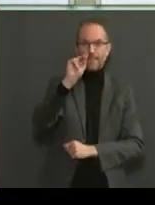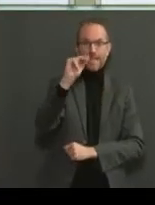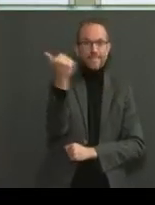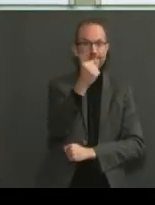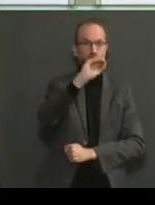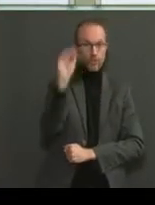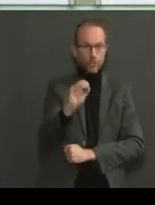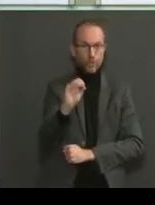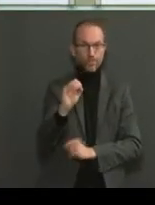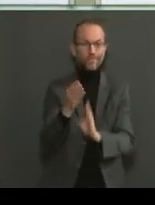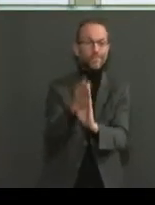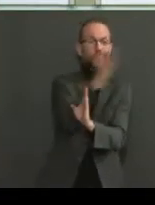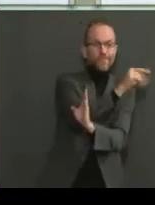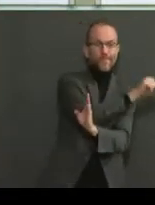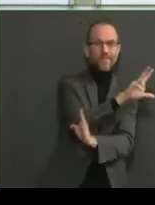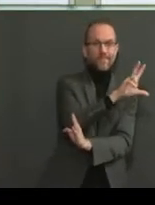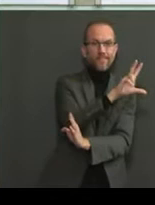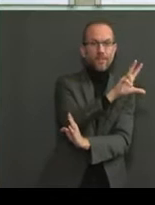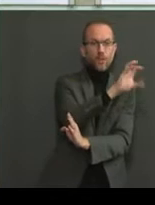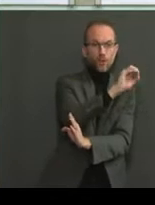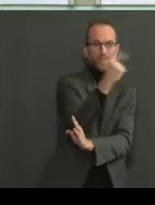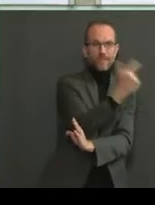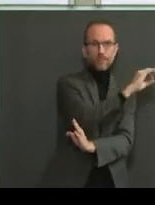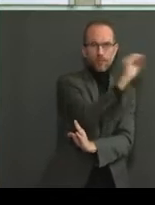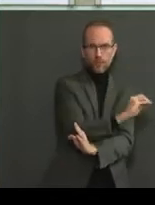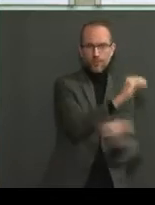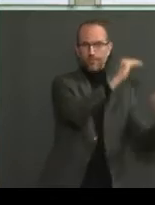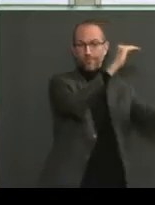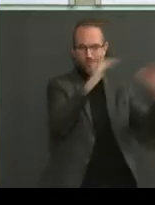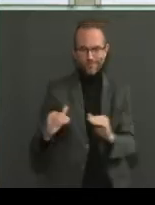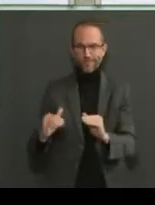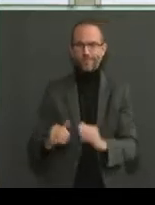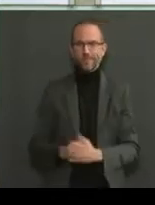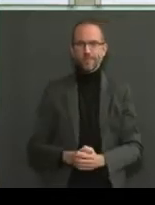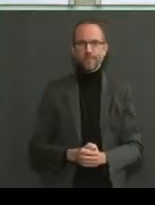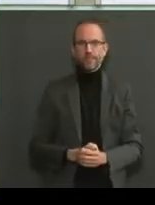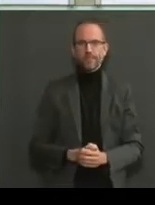de repos, contre 37% la semaine précédente.